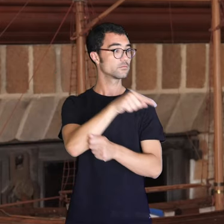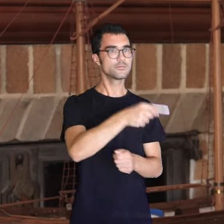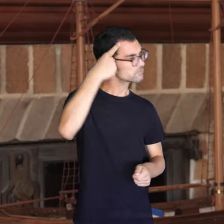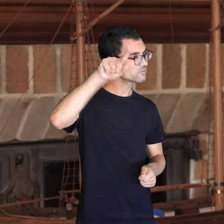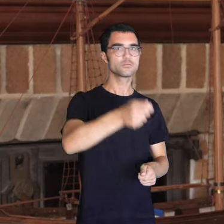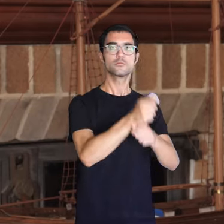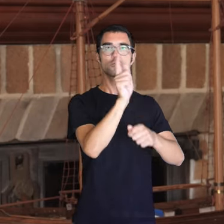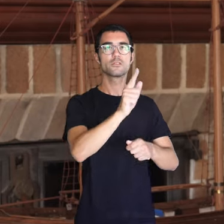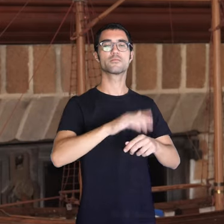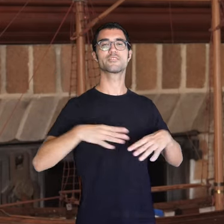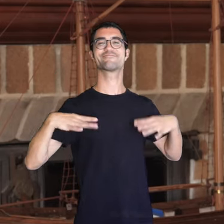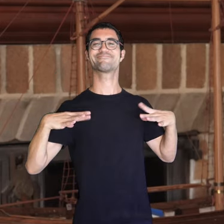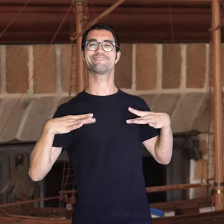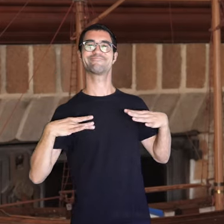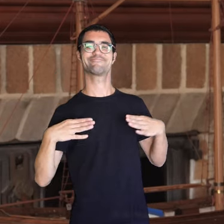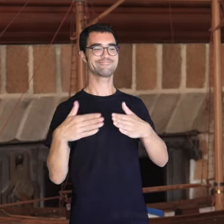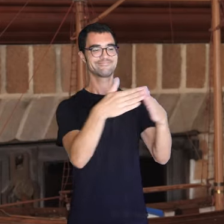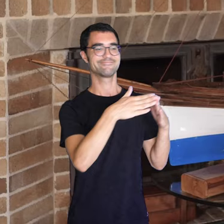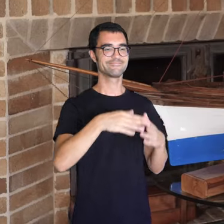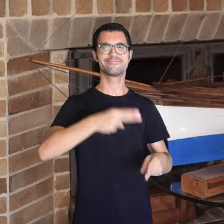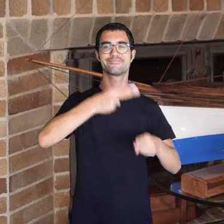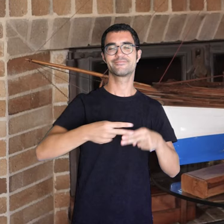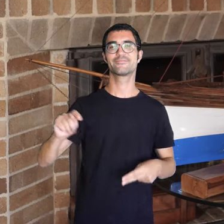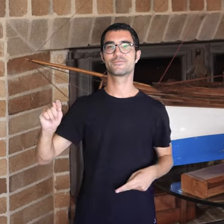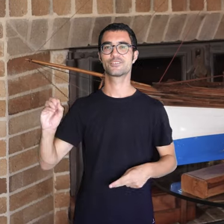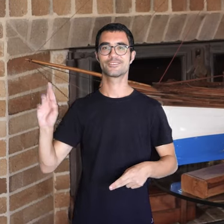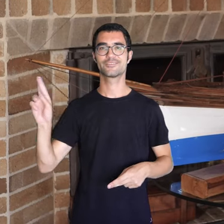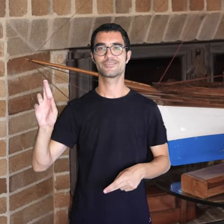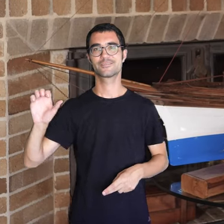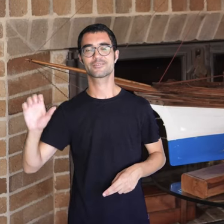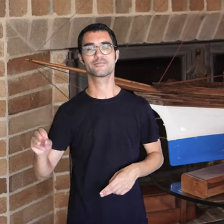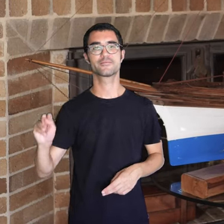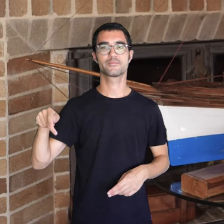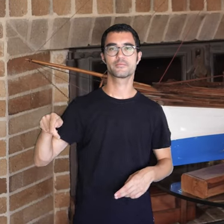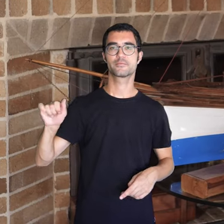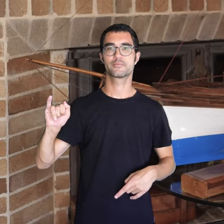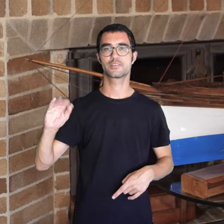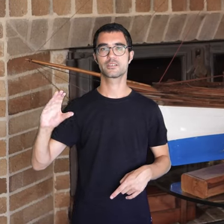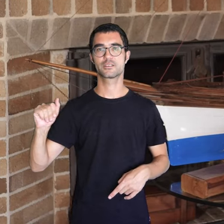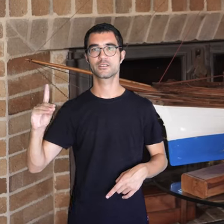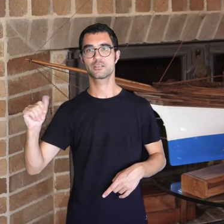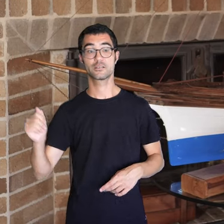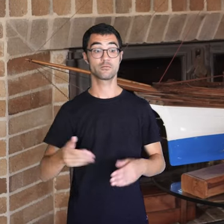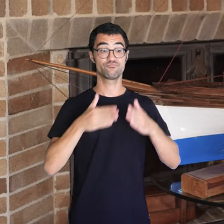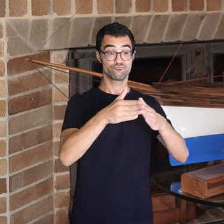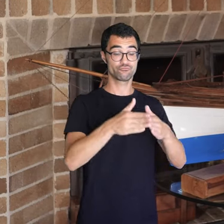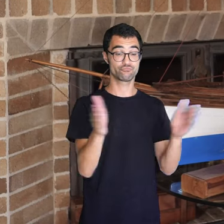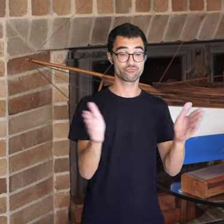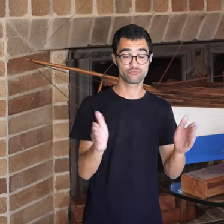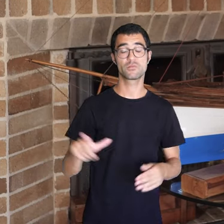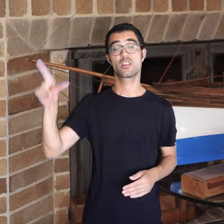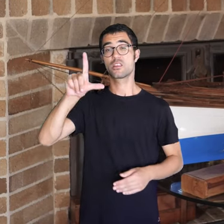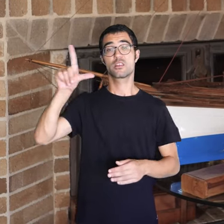creu, que era el Toga Picada. Entre barquetes petites, lleutets i aquest